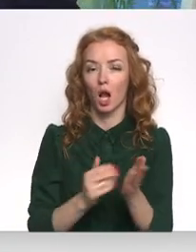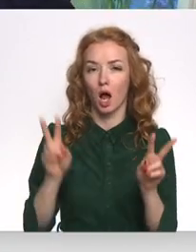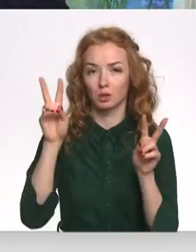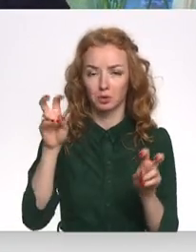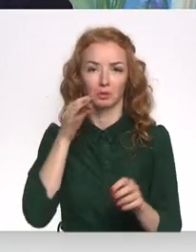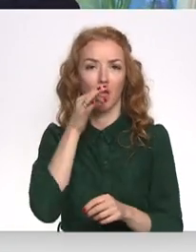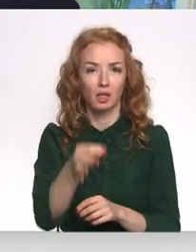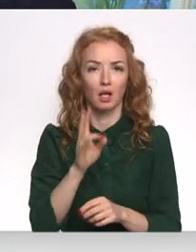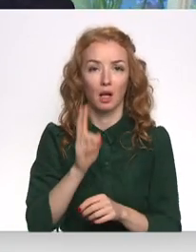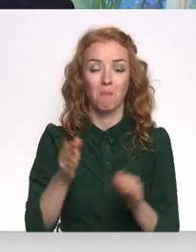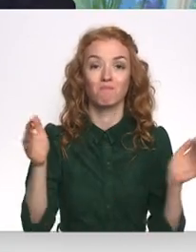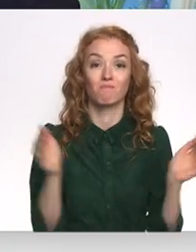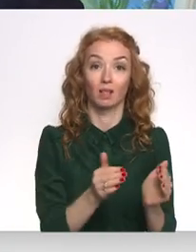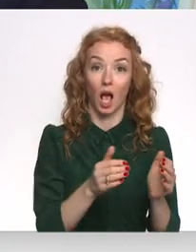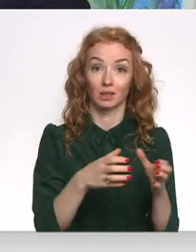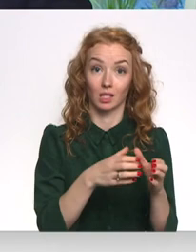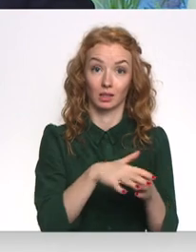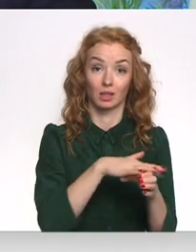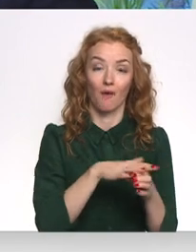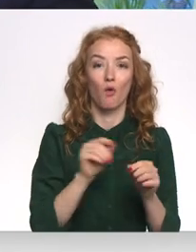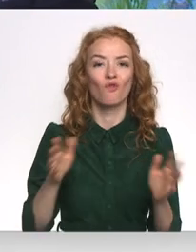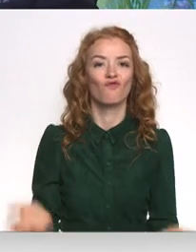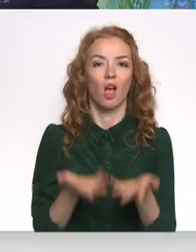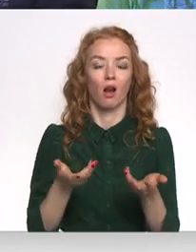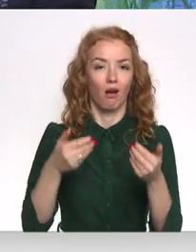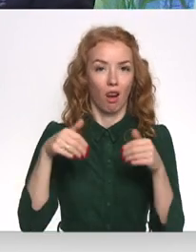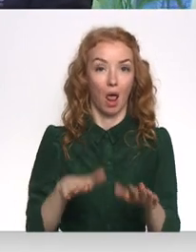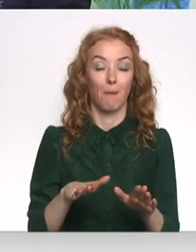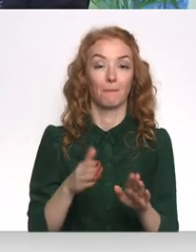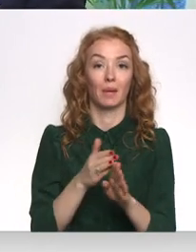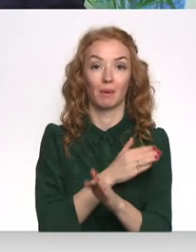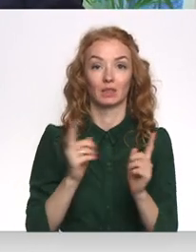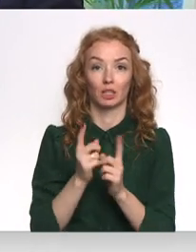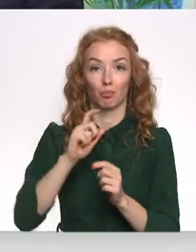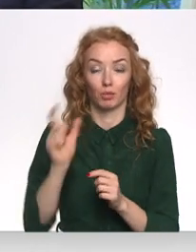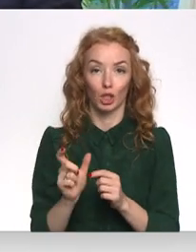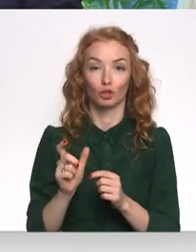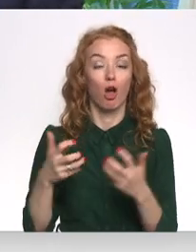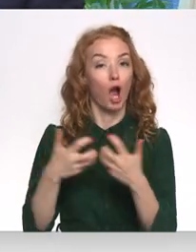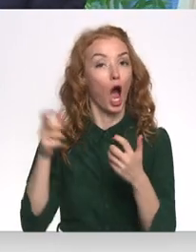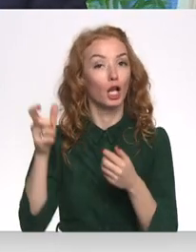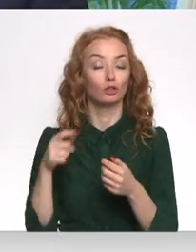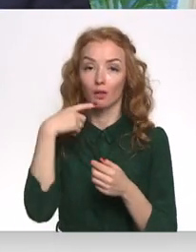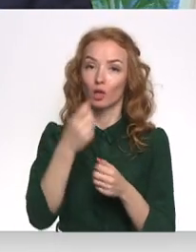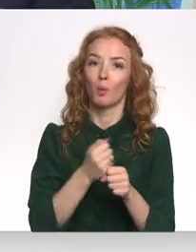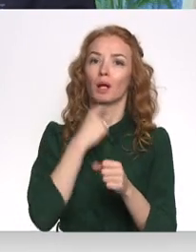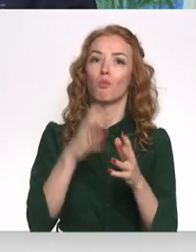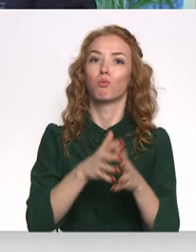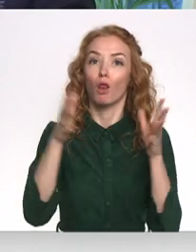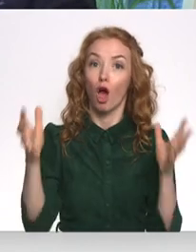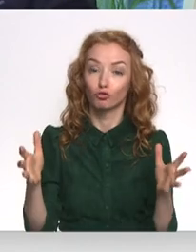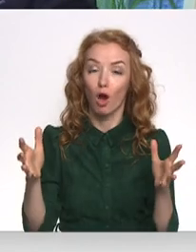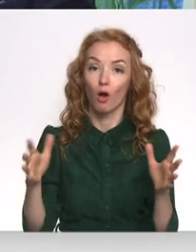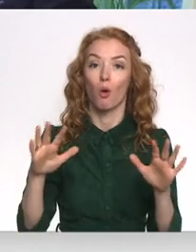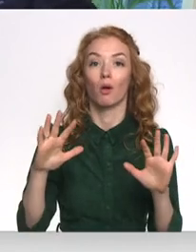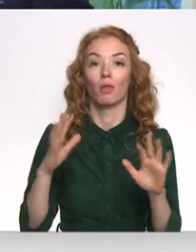ka mazākā sastāvā valdībā būtu vieglāk pieņemt lēmumus. Pirms īša brīža premjeras Kariņš sacīja, ka gribētu plašāku koalīciju, jo tieši otrādi tad